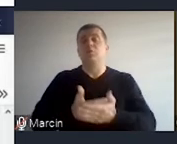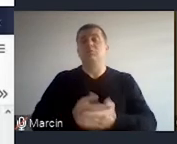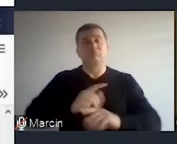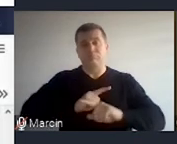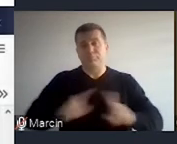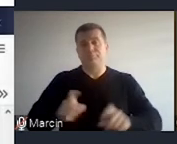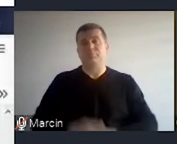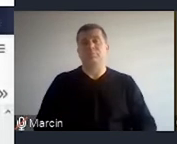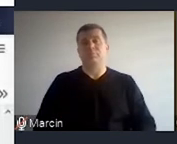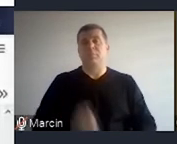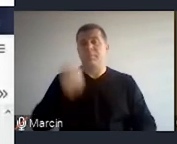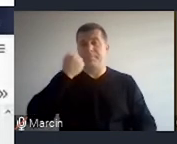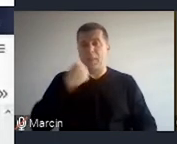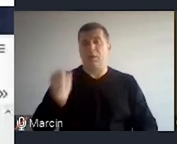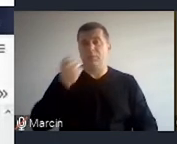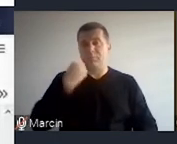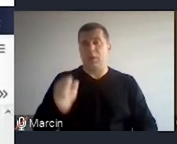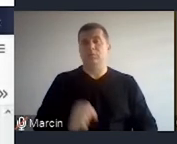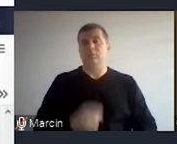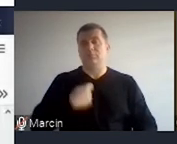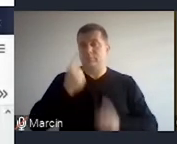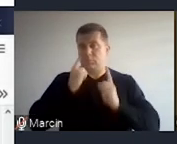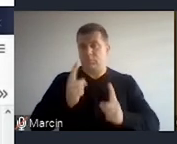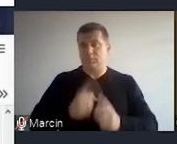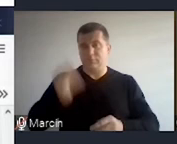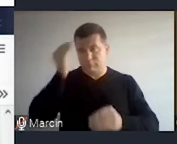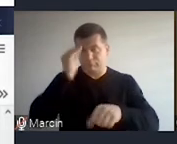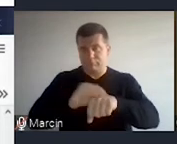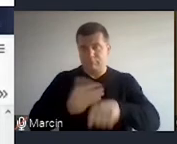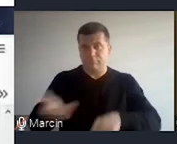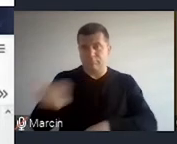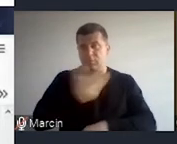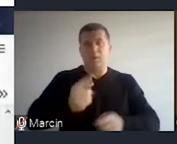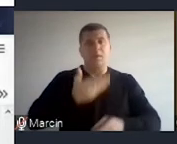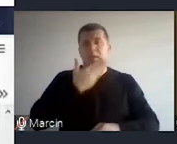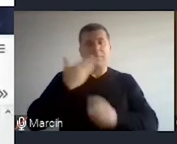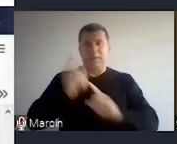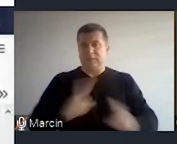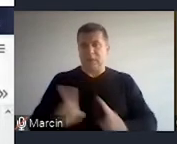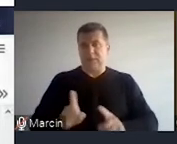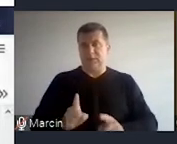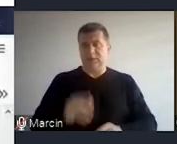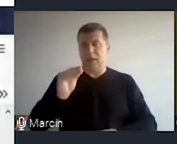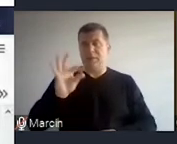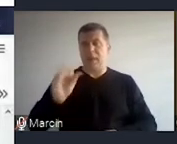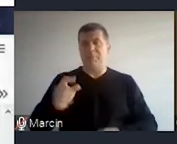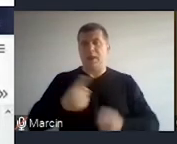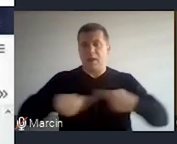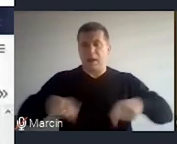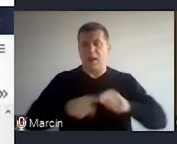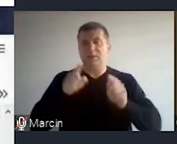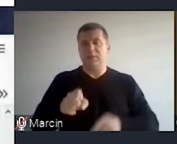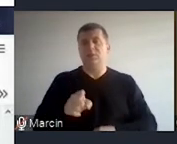tym bardzo zwracam uwagę na to, że to nie ma znaczenia na etapie